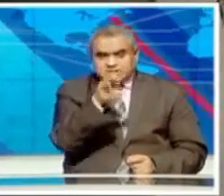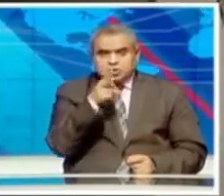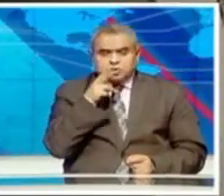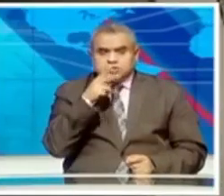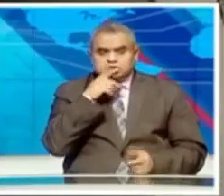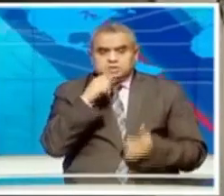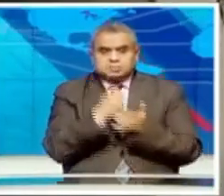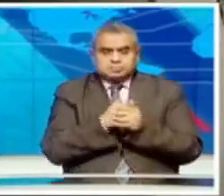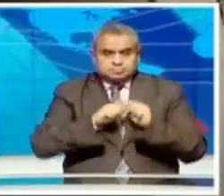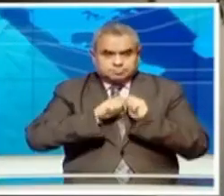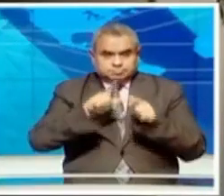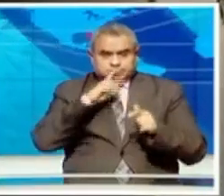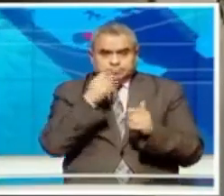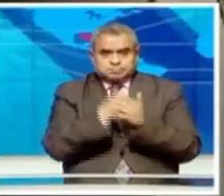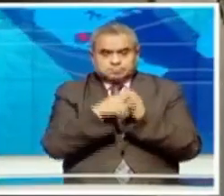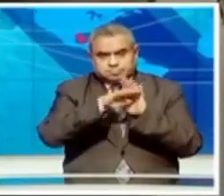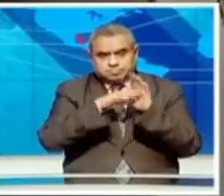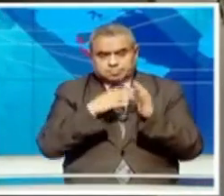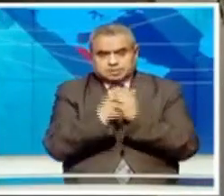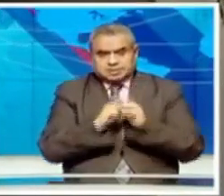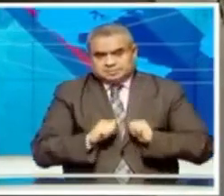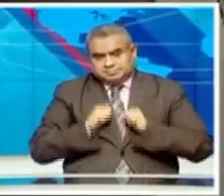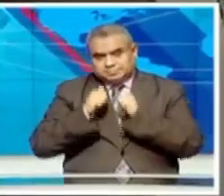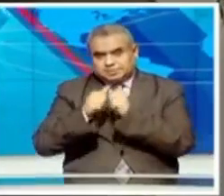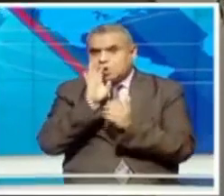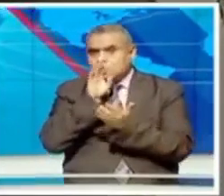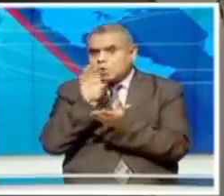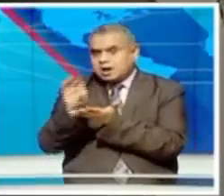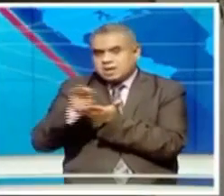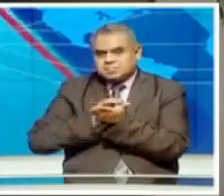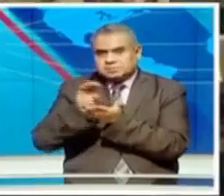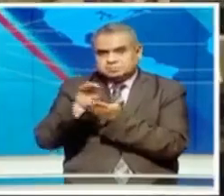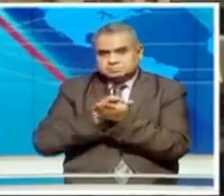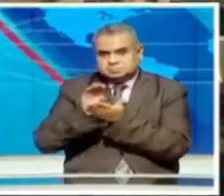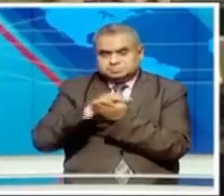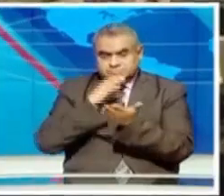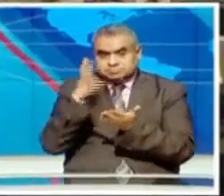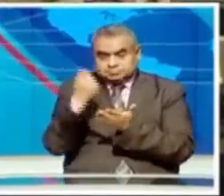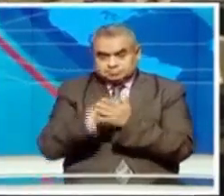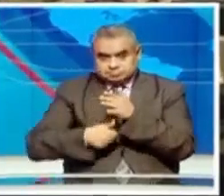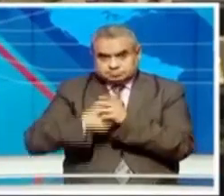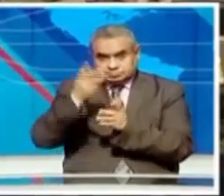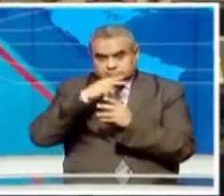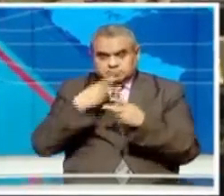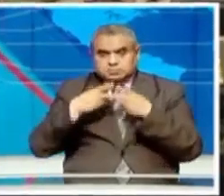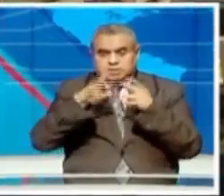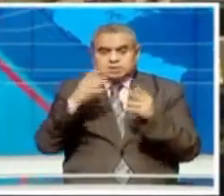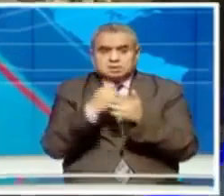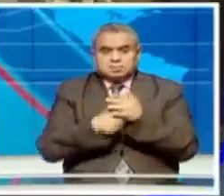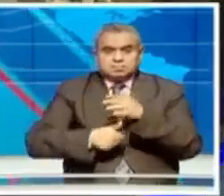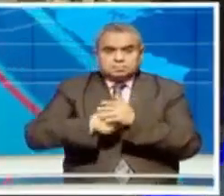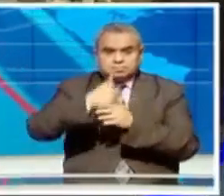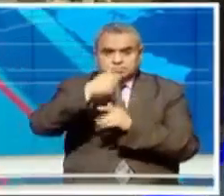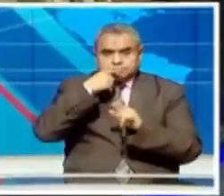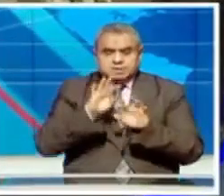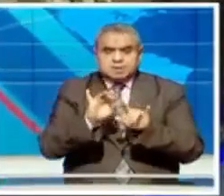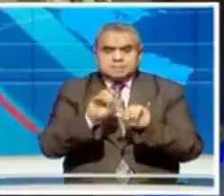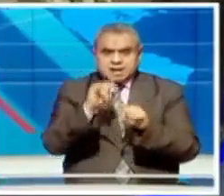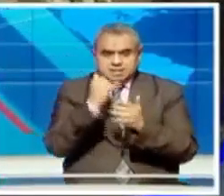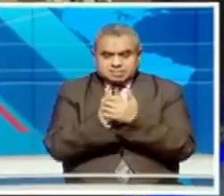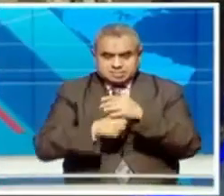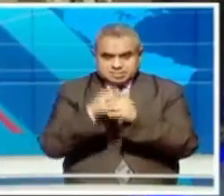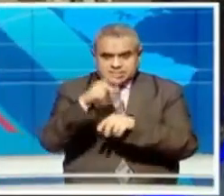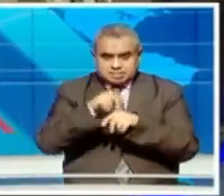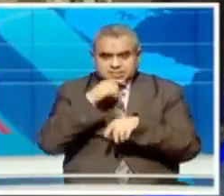28 من نوفمبر 2023 على أن يتم تحديد موعد الحضور لسحب الملفات إلكترونيا. كما سيتم فتح باب سحب الملفات من مكتب التنسيق